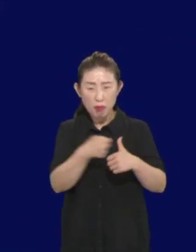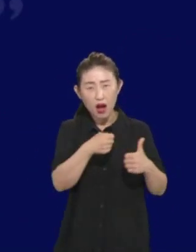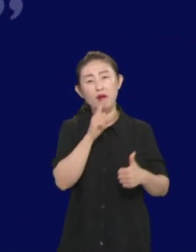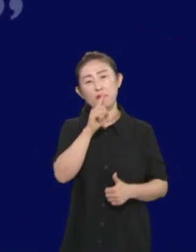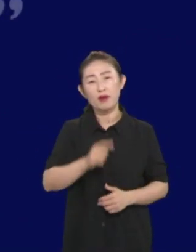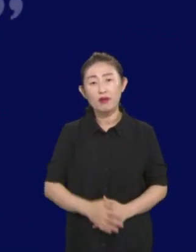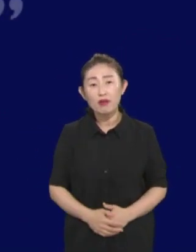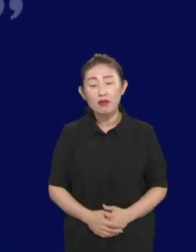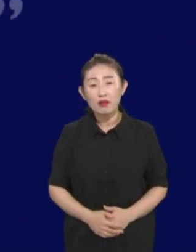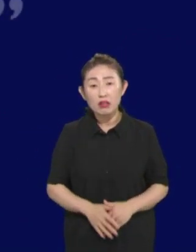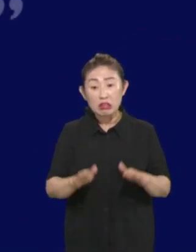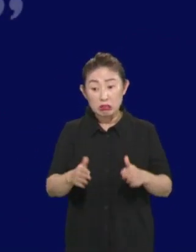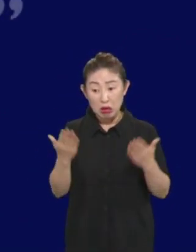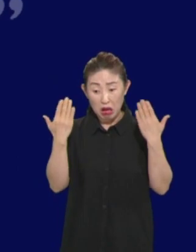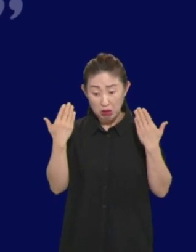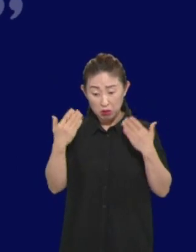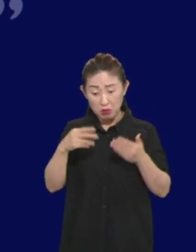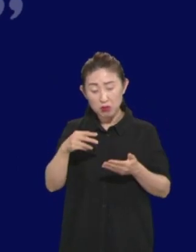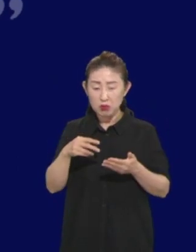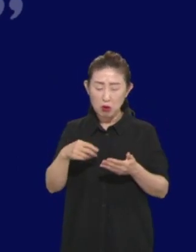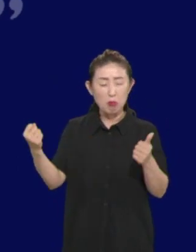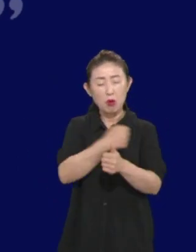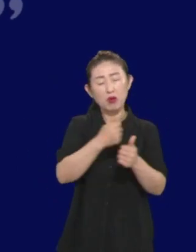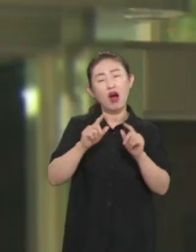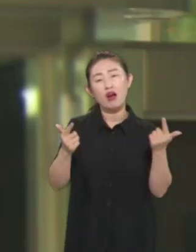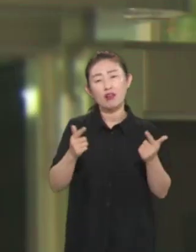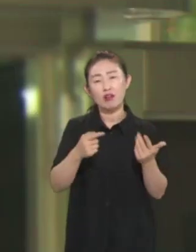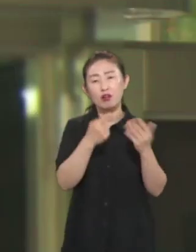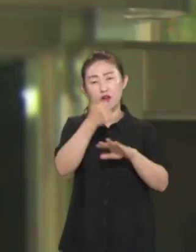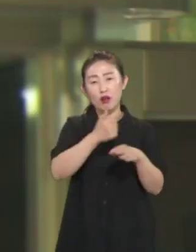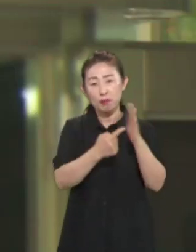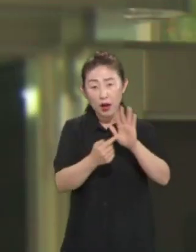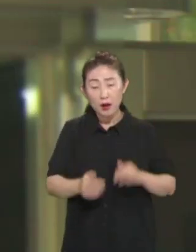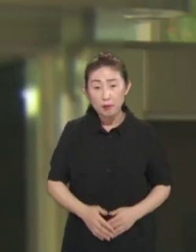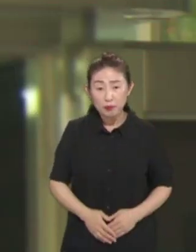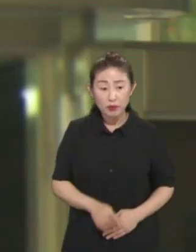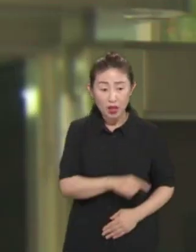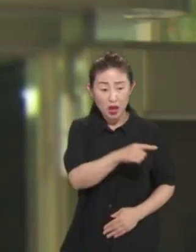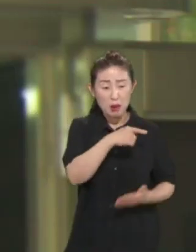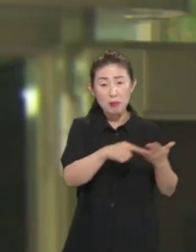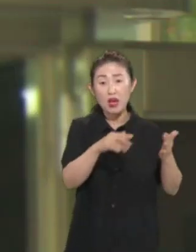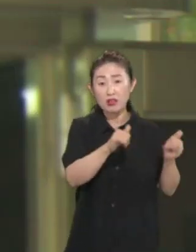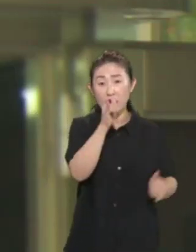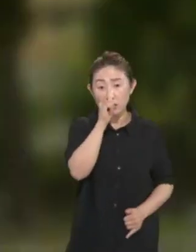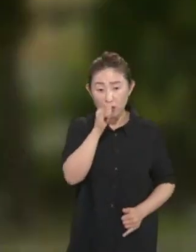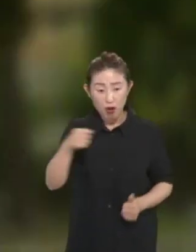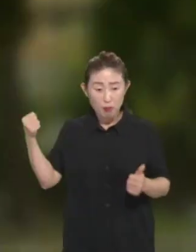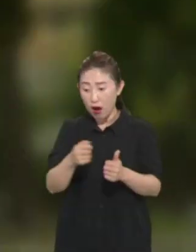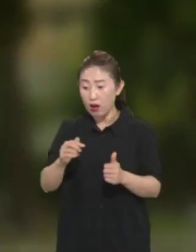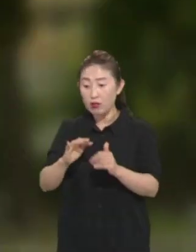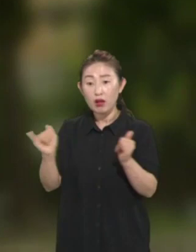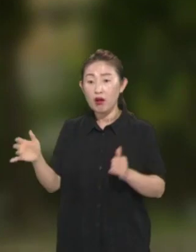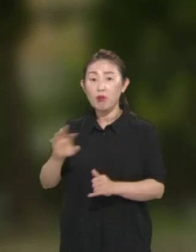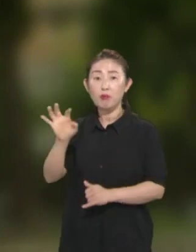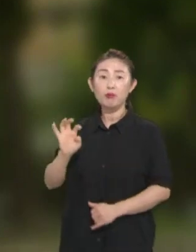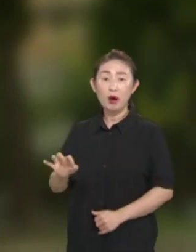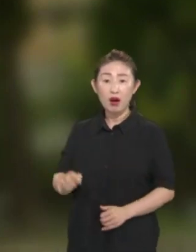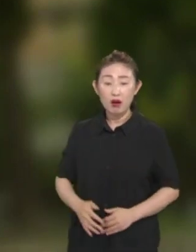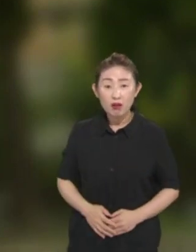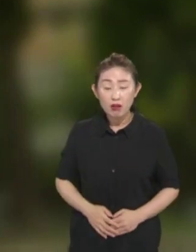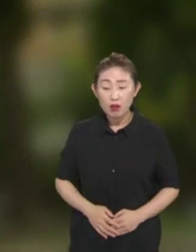맞은 것으로 보여 학교폭력이 아니라고 설명했습니다. 결국 피해자는 있고 가해자는 없는 상황. 미군은